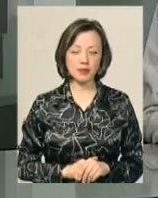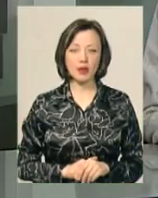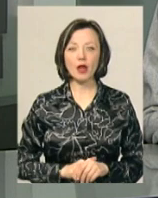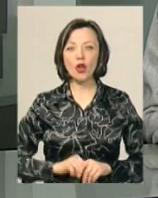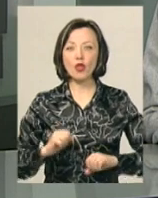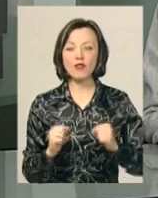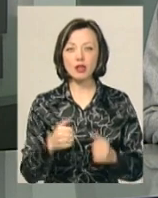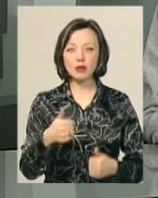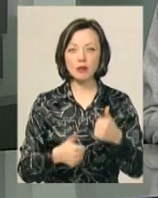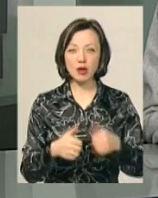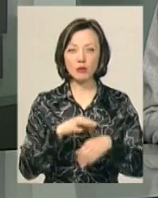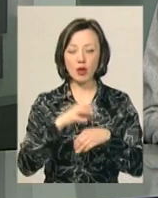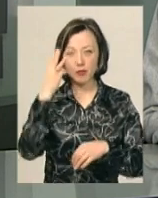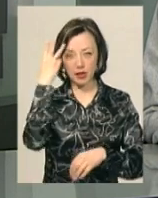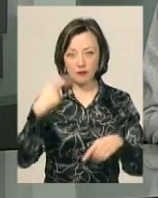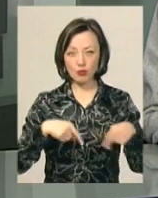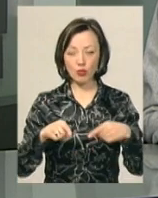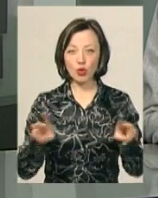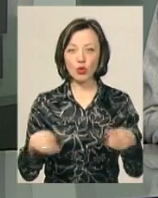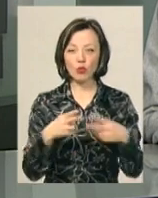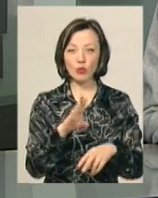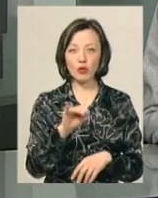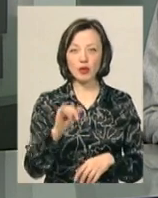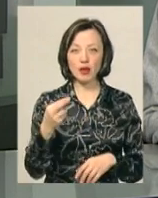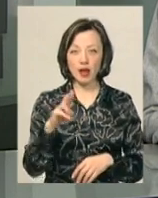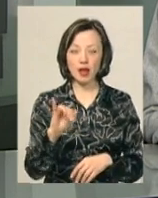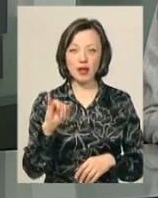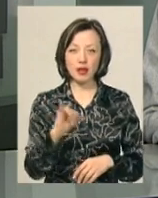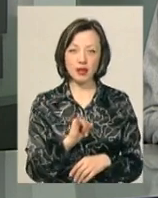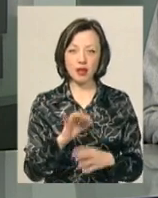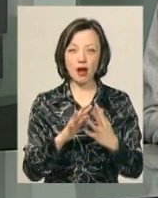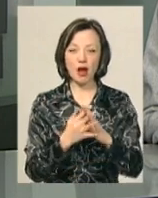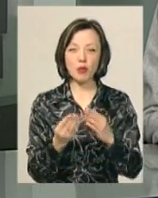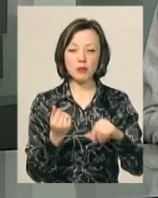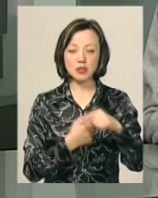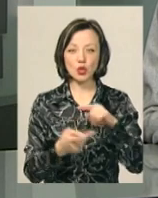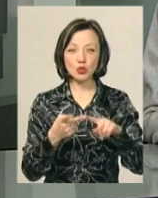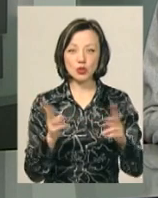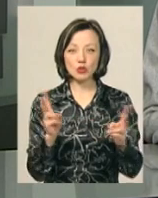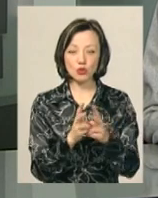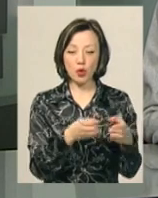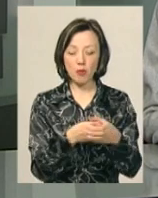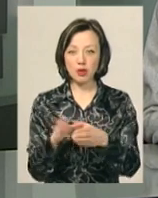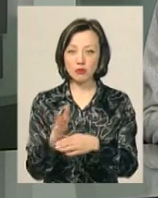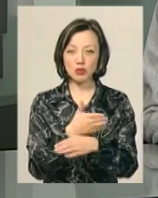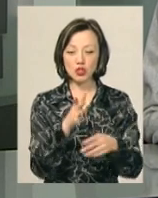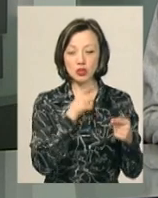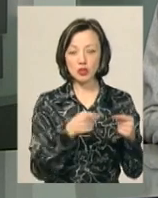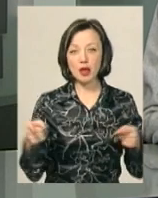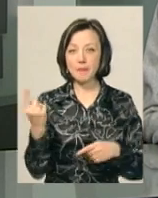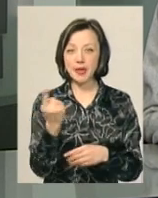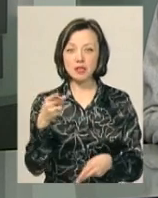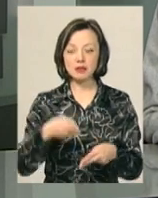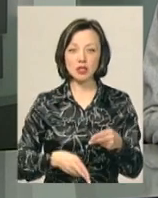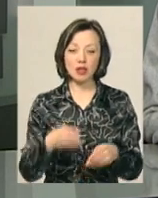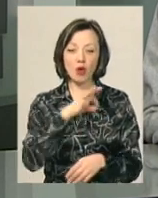Товариський матч провели Хмельницький футбольний клуб «Поділля» та Волочиський агробізнес. Це друга зустріч команд у міжсезонні. Перша, нагадаю, завершилася на